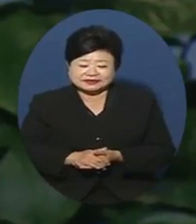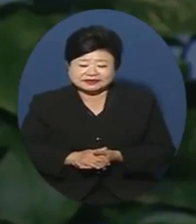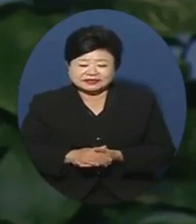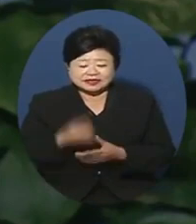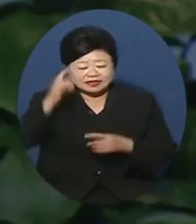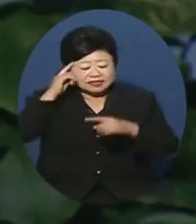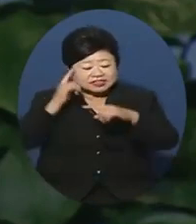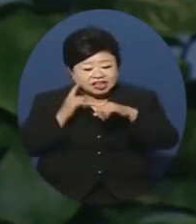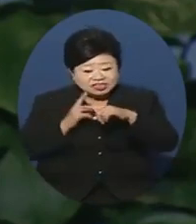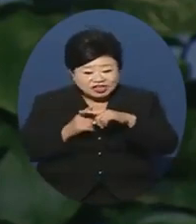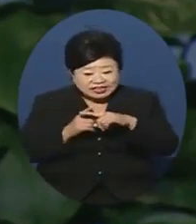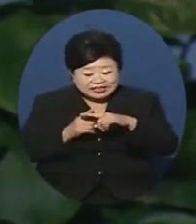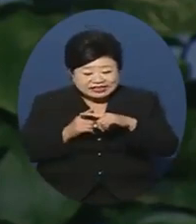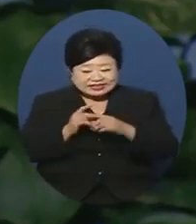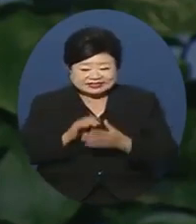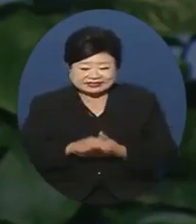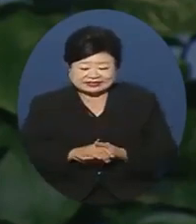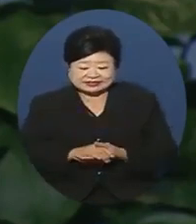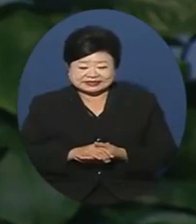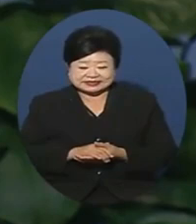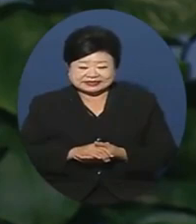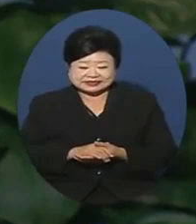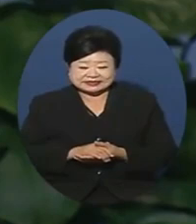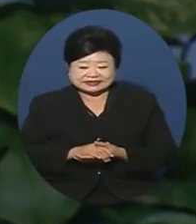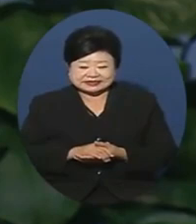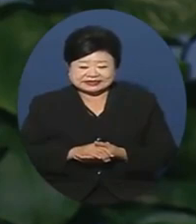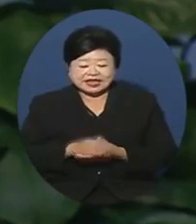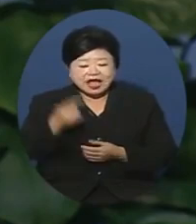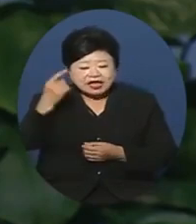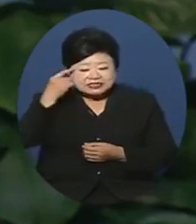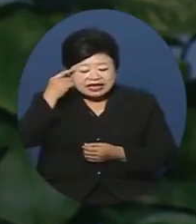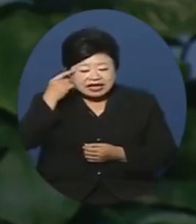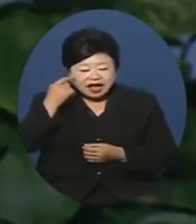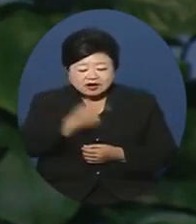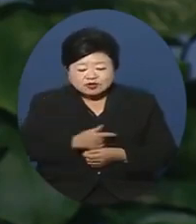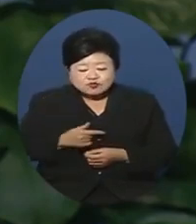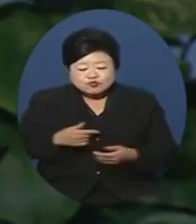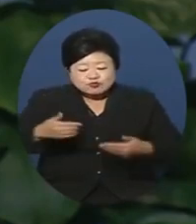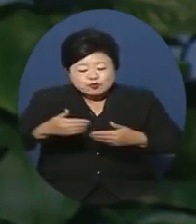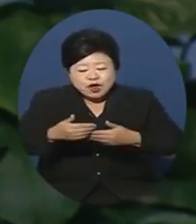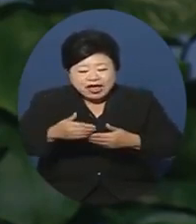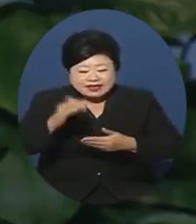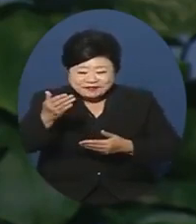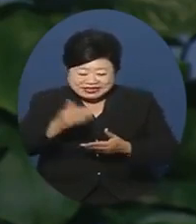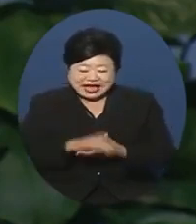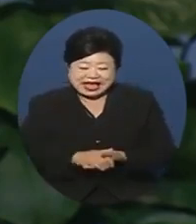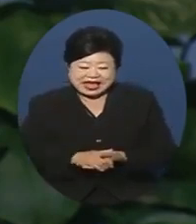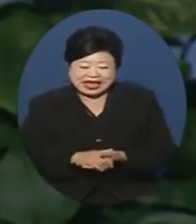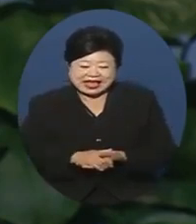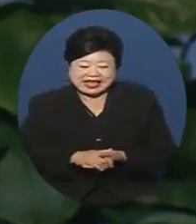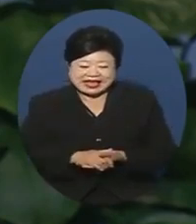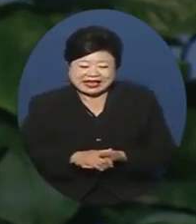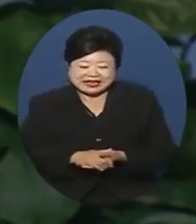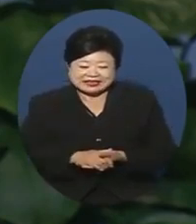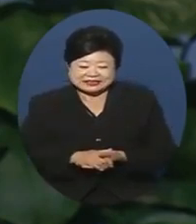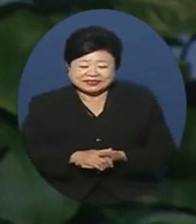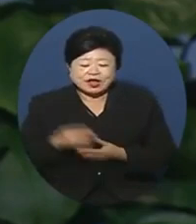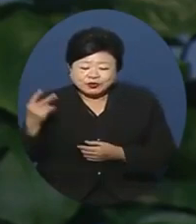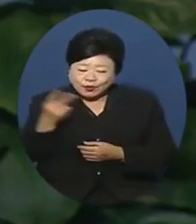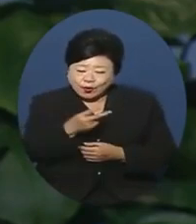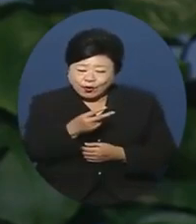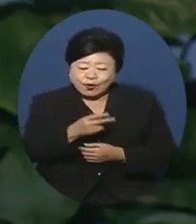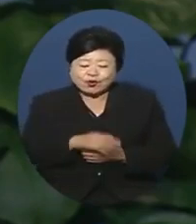긍정적인 생각을 품는 것이요.